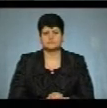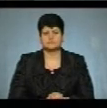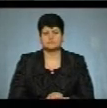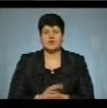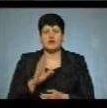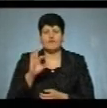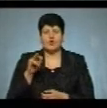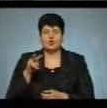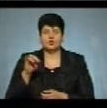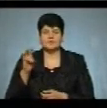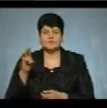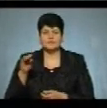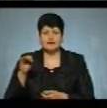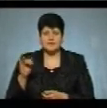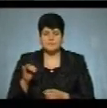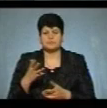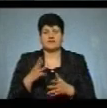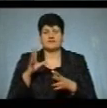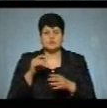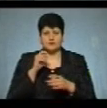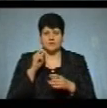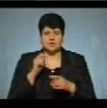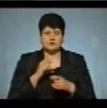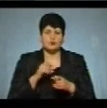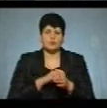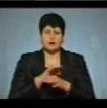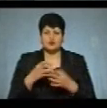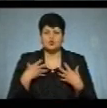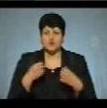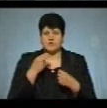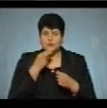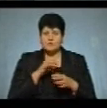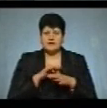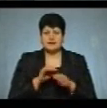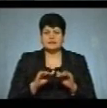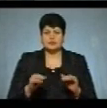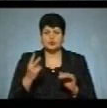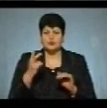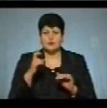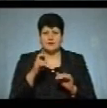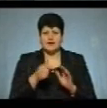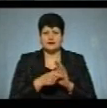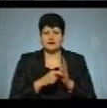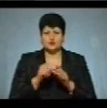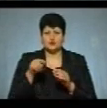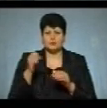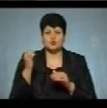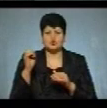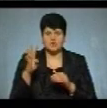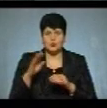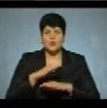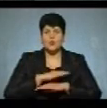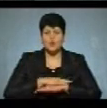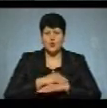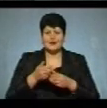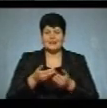Волонтери всеукраїнського проєкту «Здорове харчування для дітей» провели для учнів 2-го Б-класу Тернопільської школи номер 14 урок